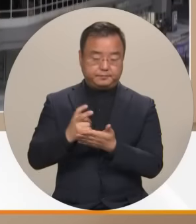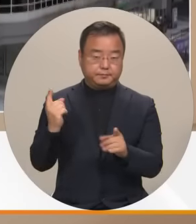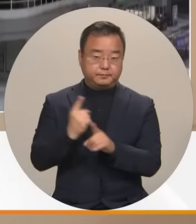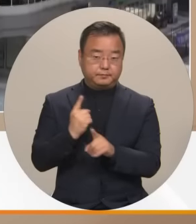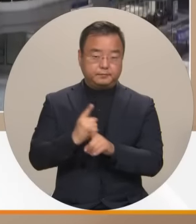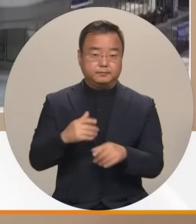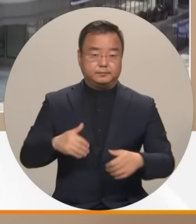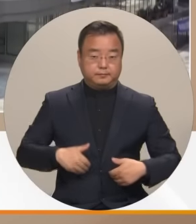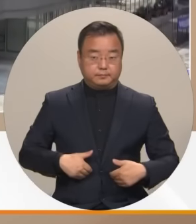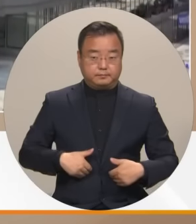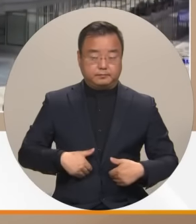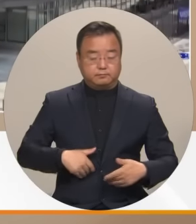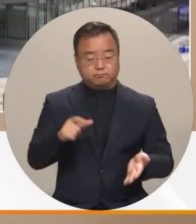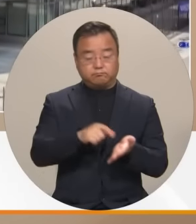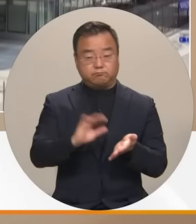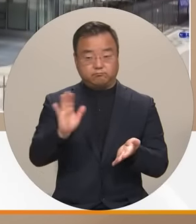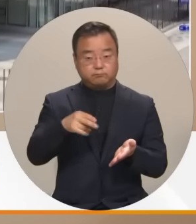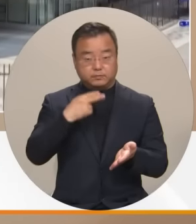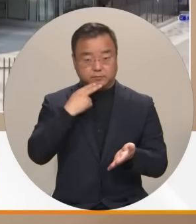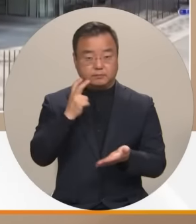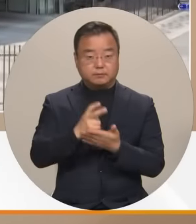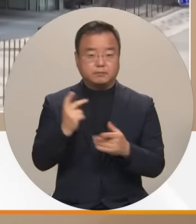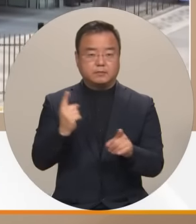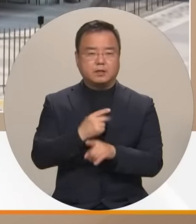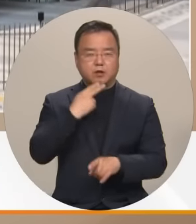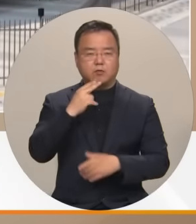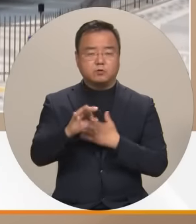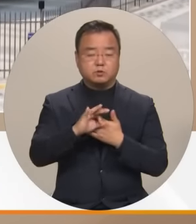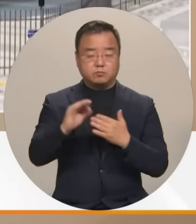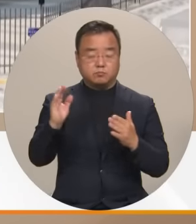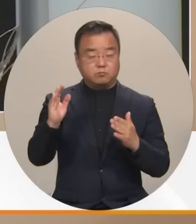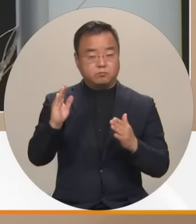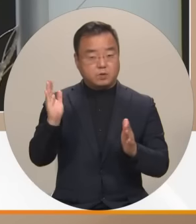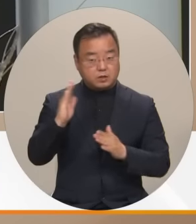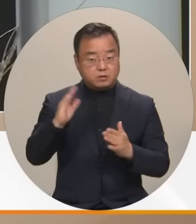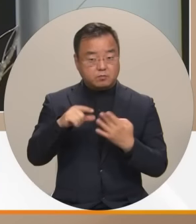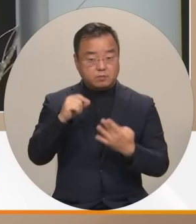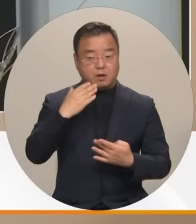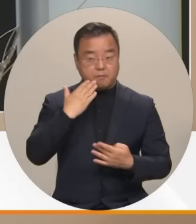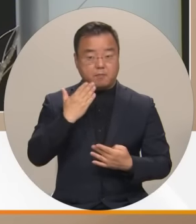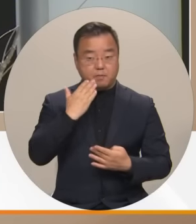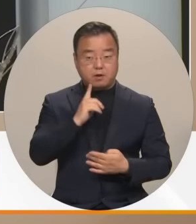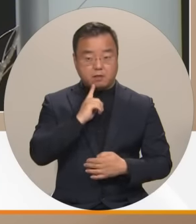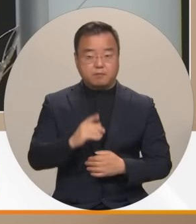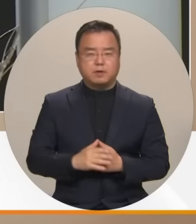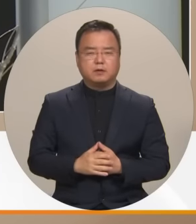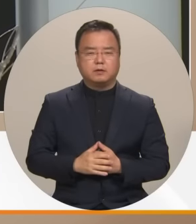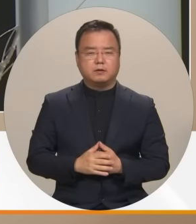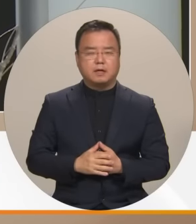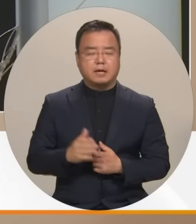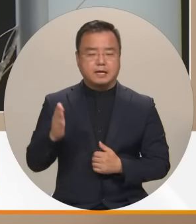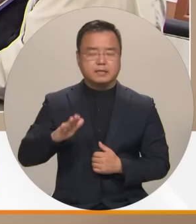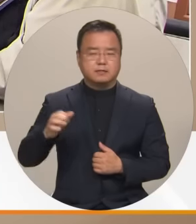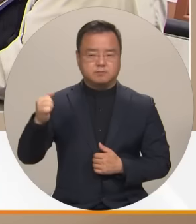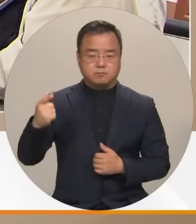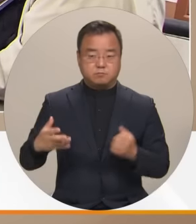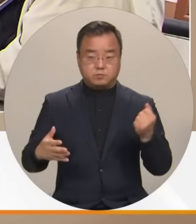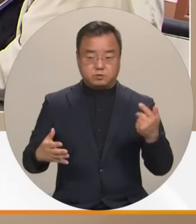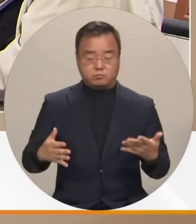한다는 규정은 없다 그래서 학 개정 없이도 신입생 모집은 가능하다 이런 입장인데요 다만 모집 계획과 학상 인원이 다르기